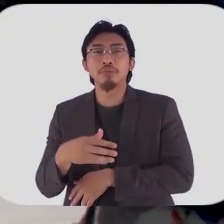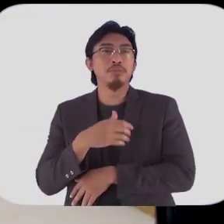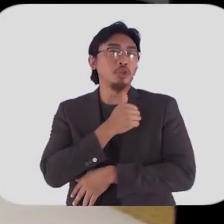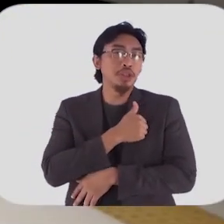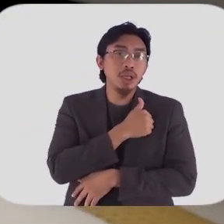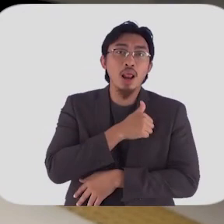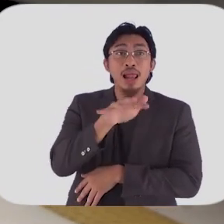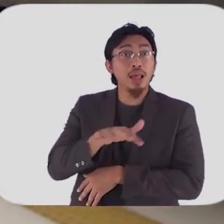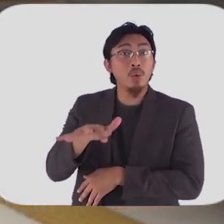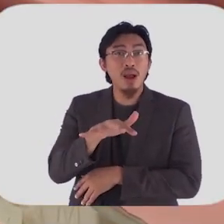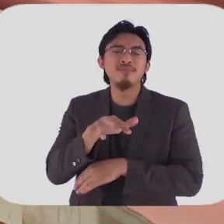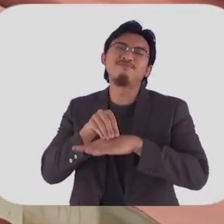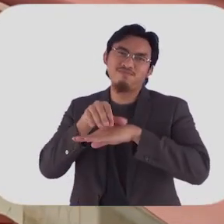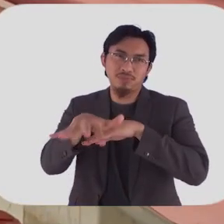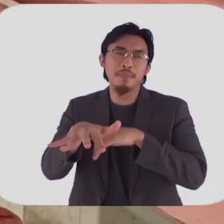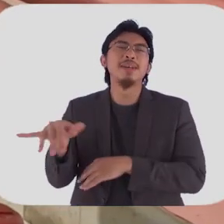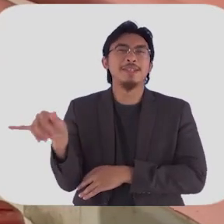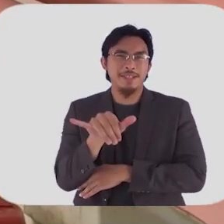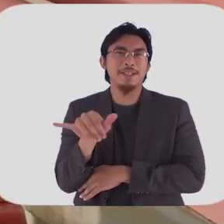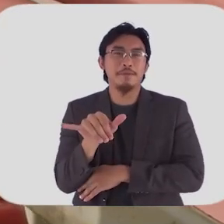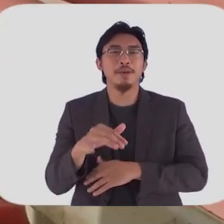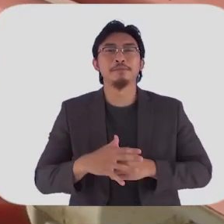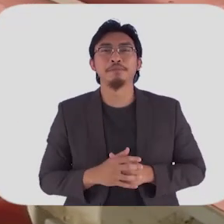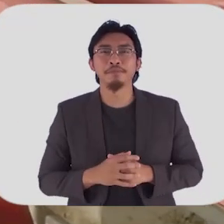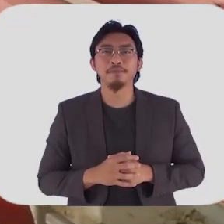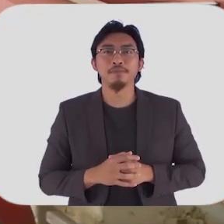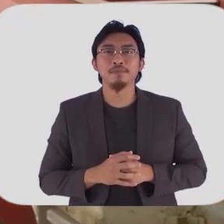ekonomi, sosial, dan lingkungan pun turut terdampak.